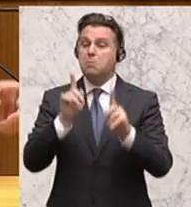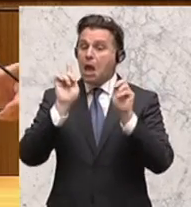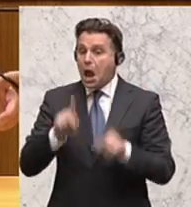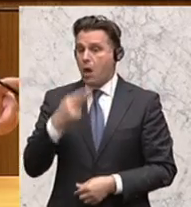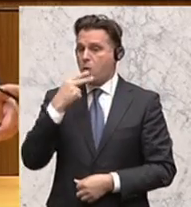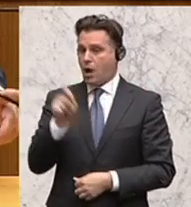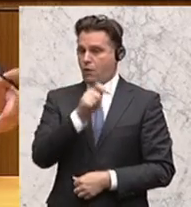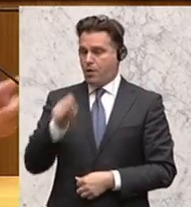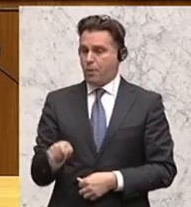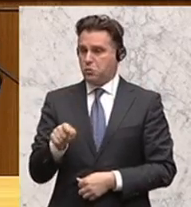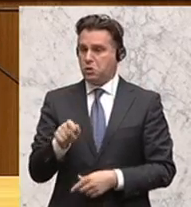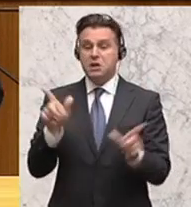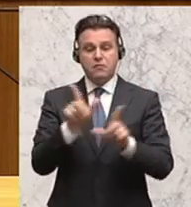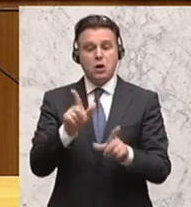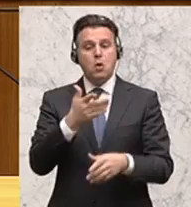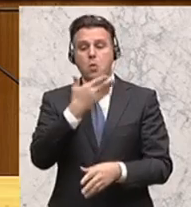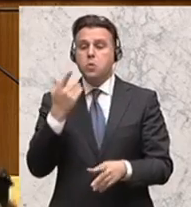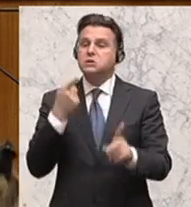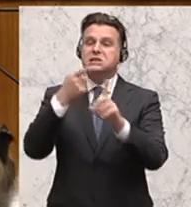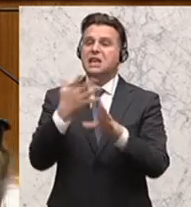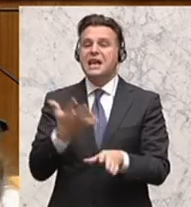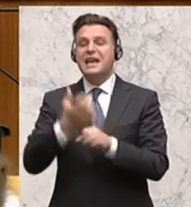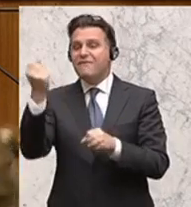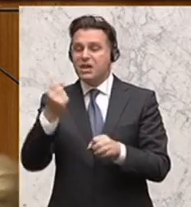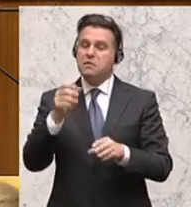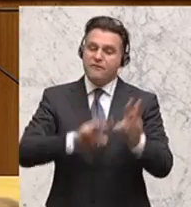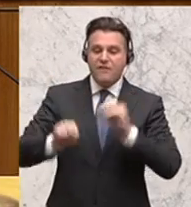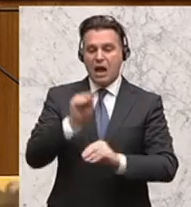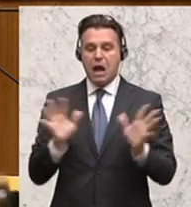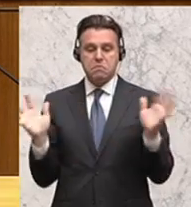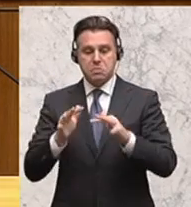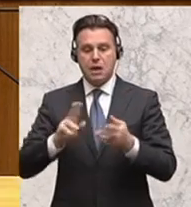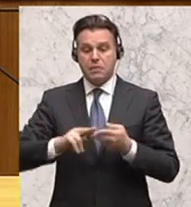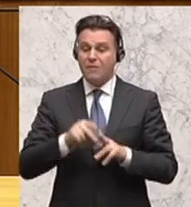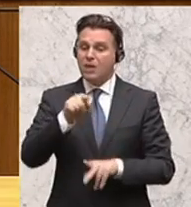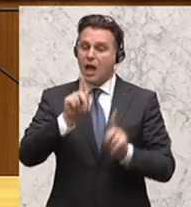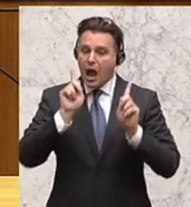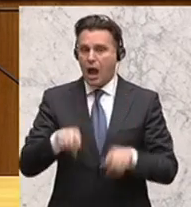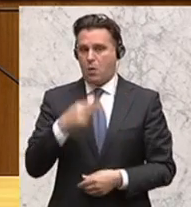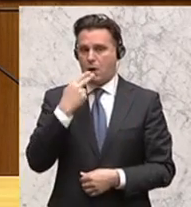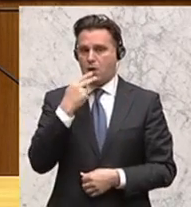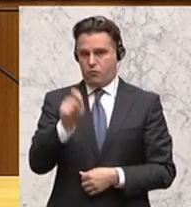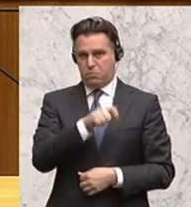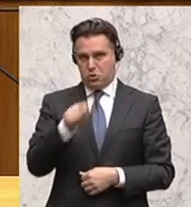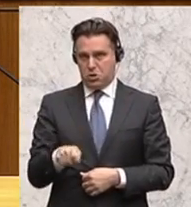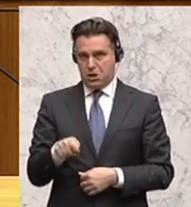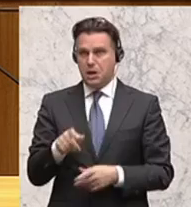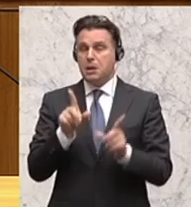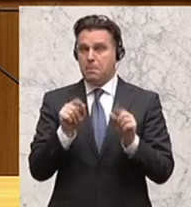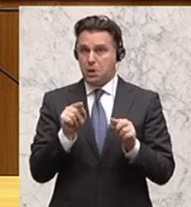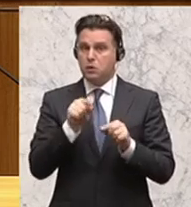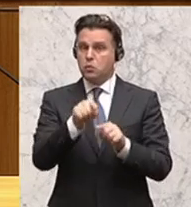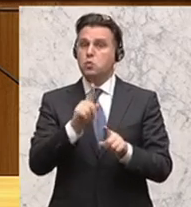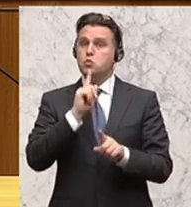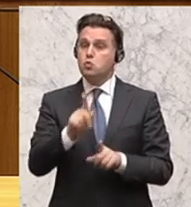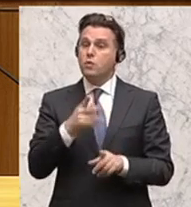oder Veranstaltungen auch ohne Gewinnerzielungsabsicht abgehalten werden. Das heißt, auch wenn diese Räumlichkeiten von vornherein nur für